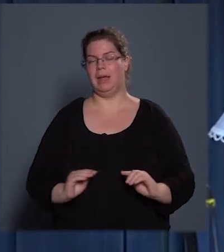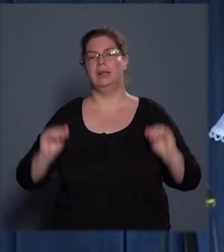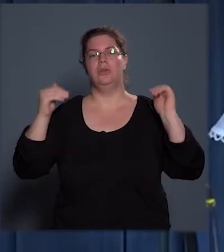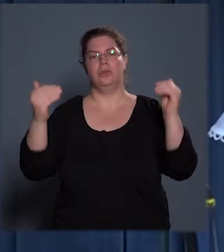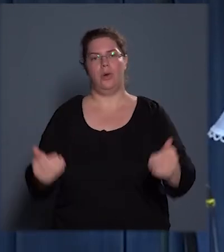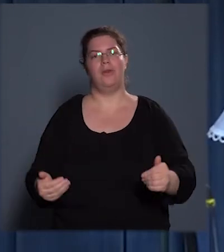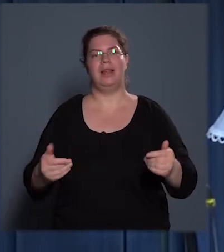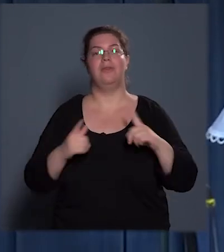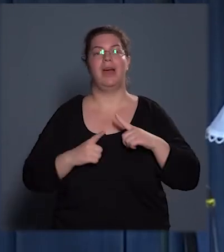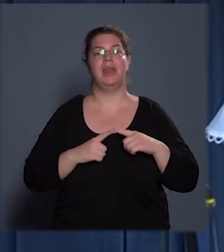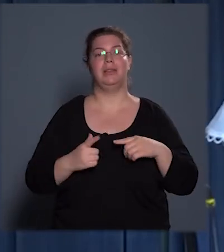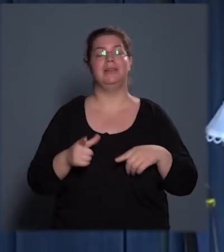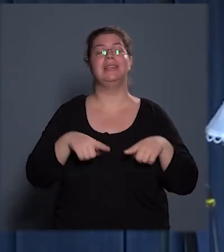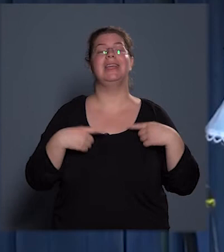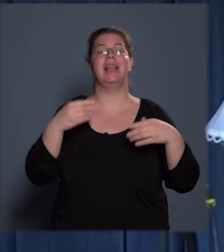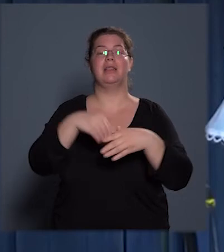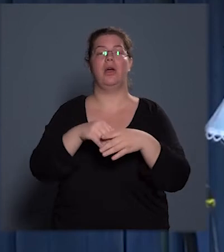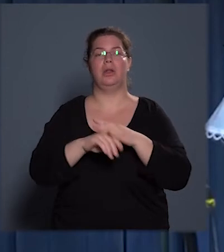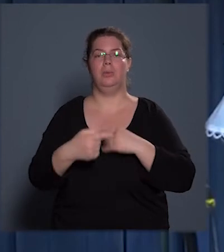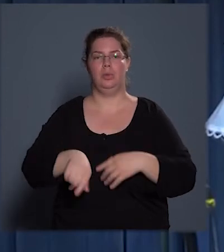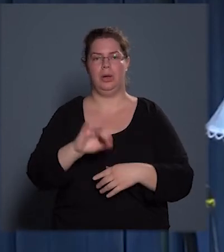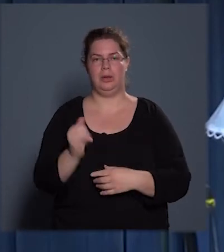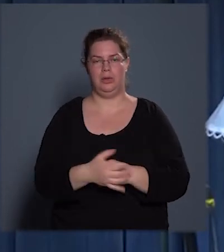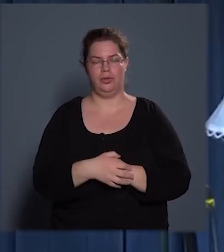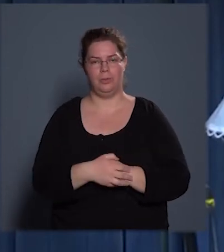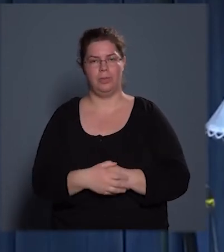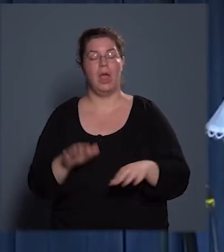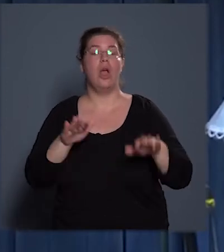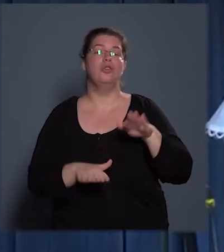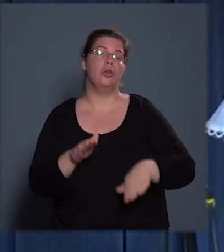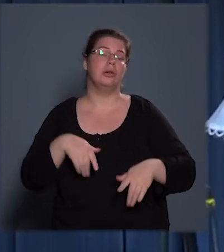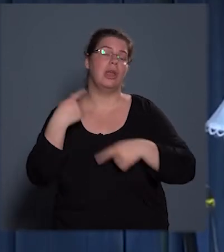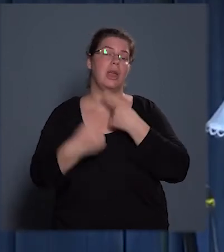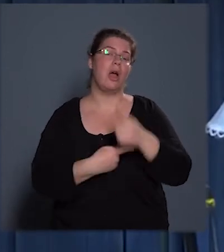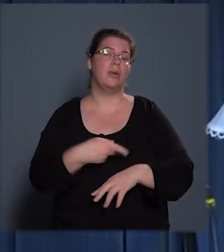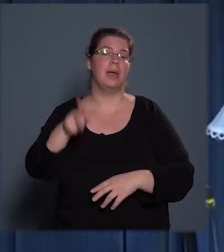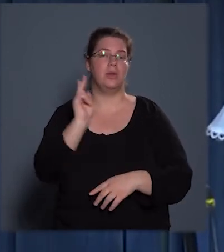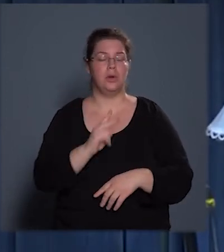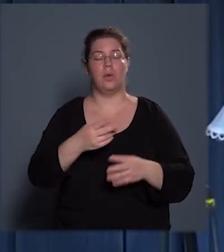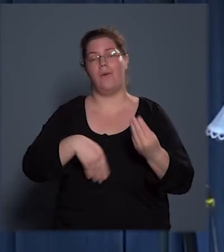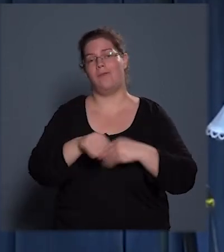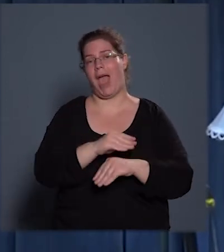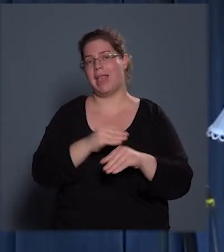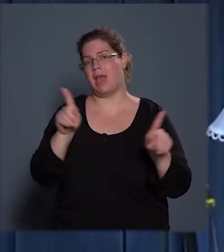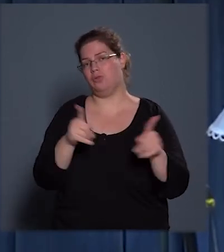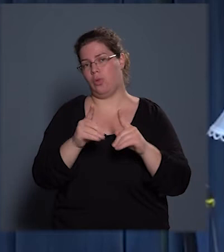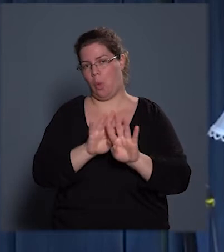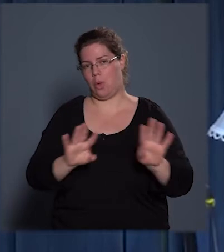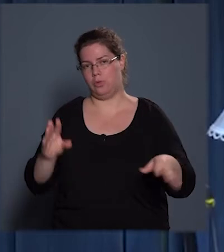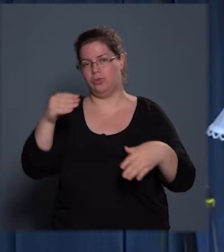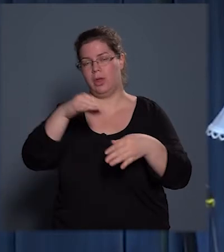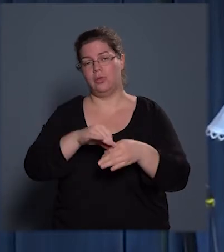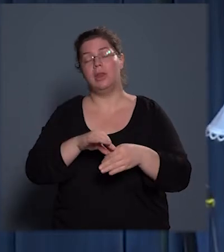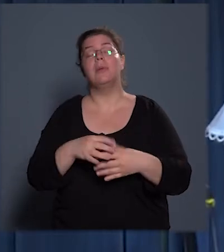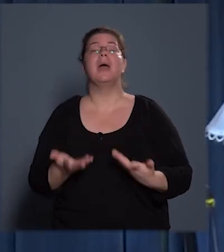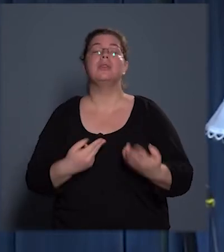a várható élettartamunkat is. A soroksári hagyományőrző vegyes kórus esetében még többről